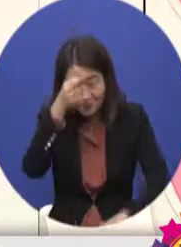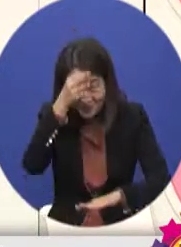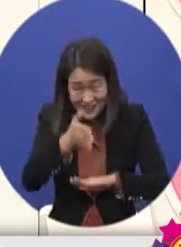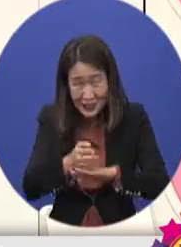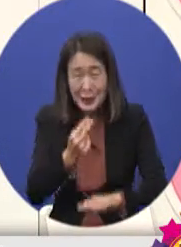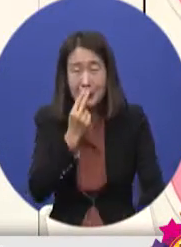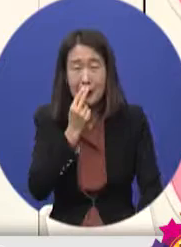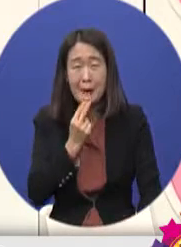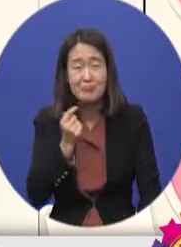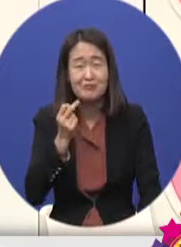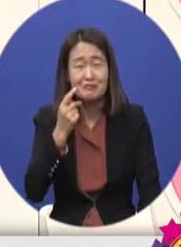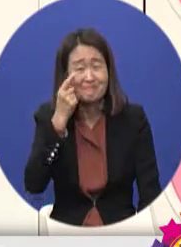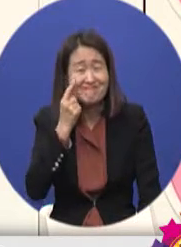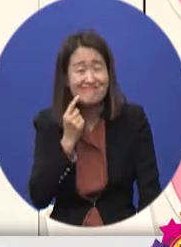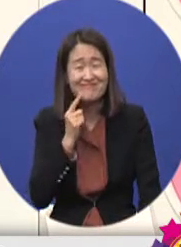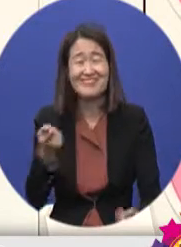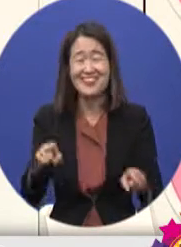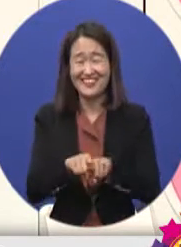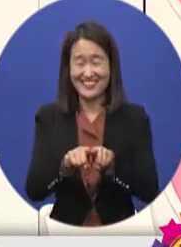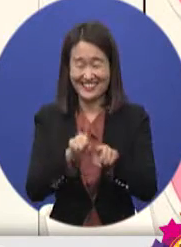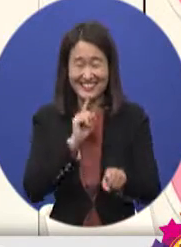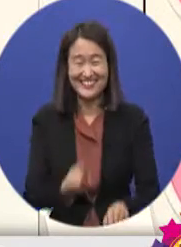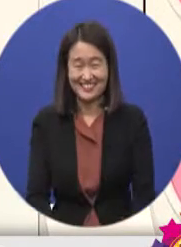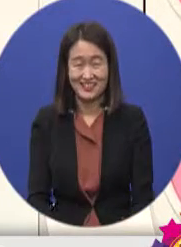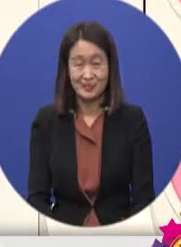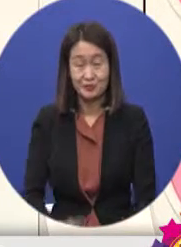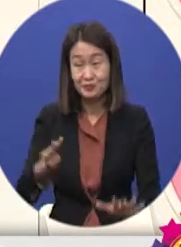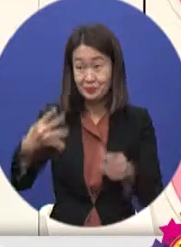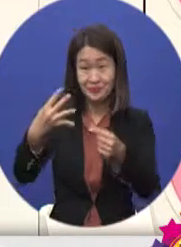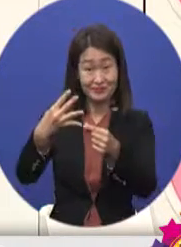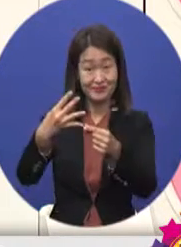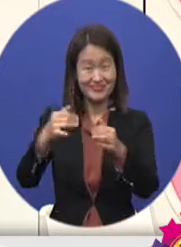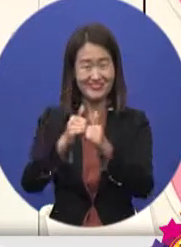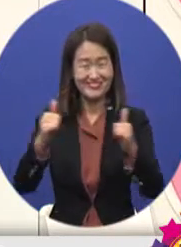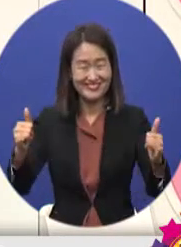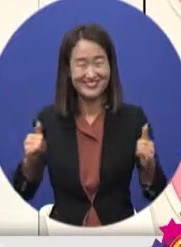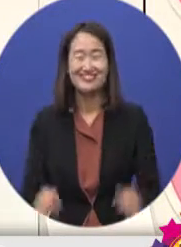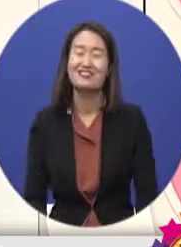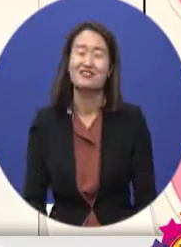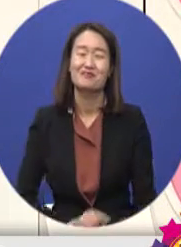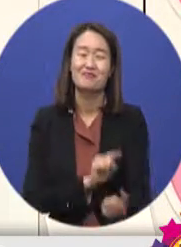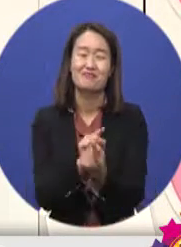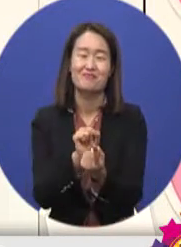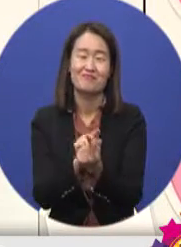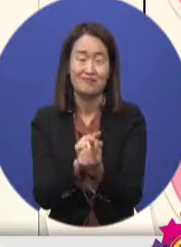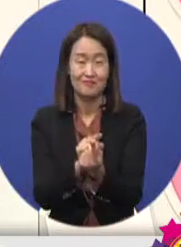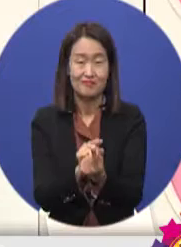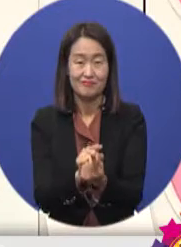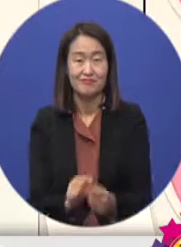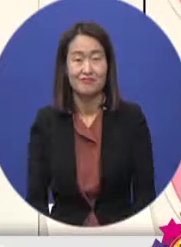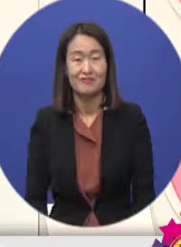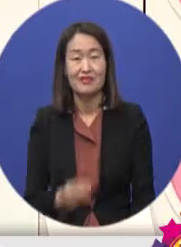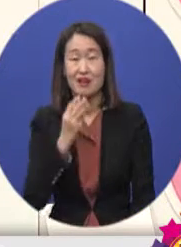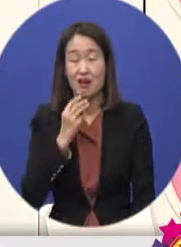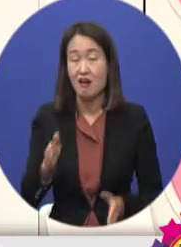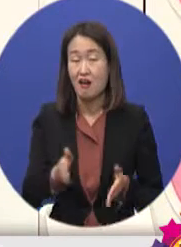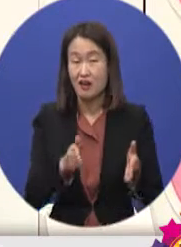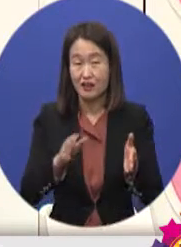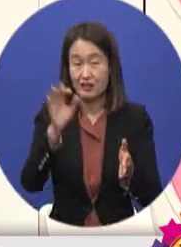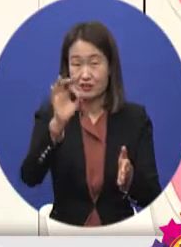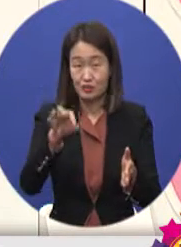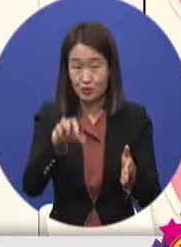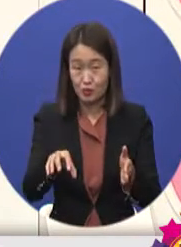코도 훌쩍하면서 자 네 번째 참가자 모시겠습니다. 경기 연천에